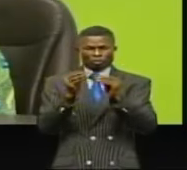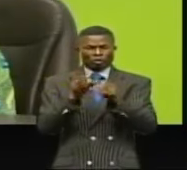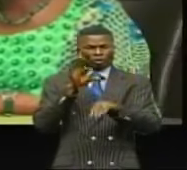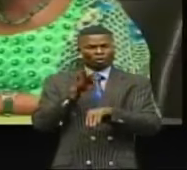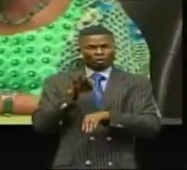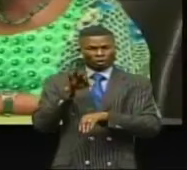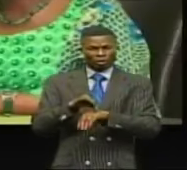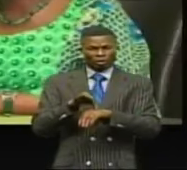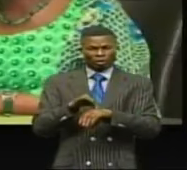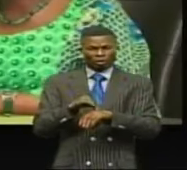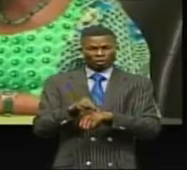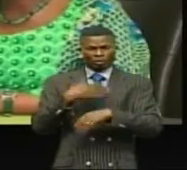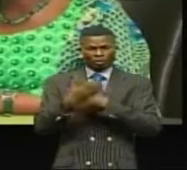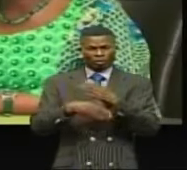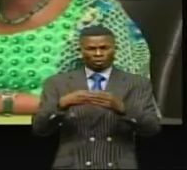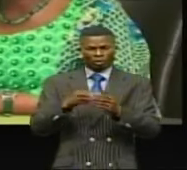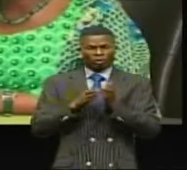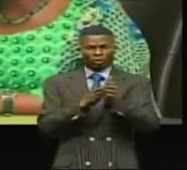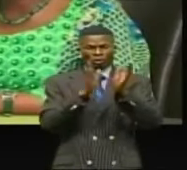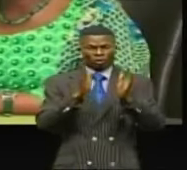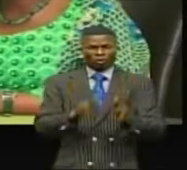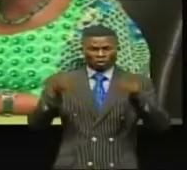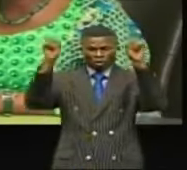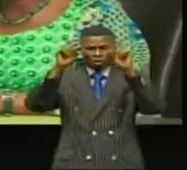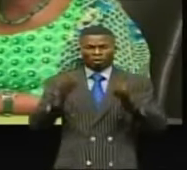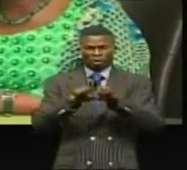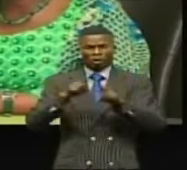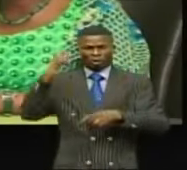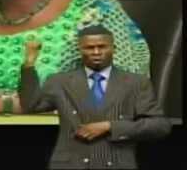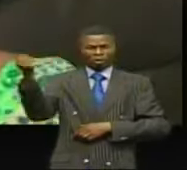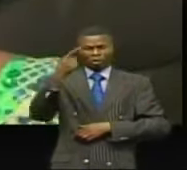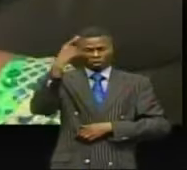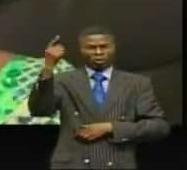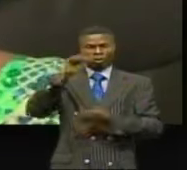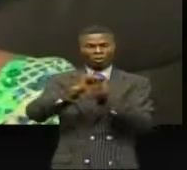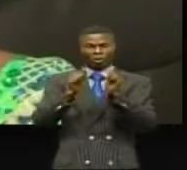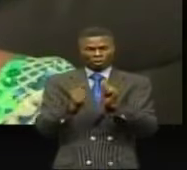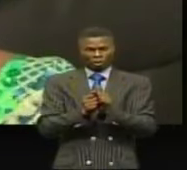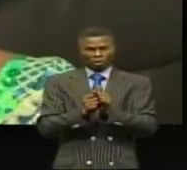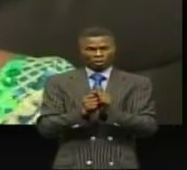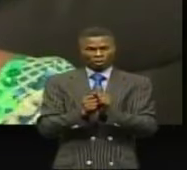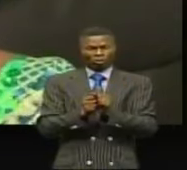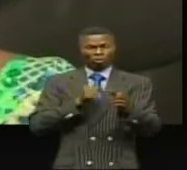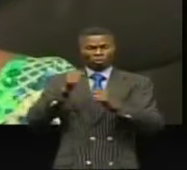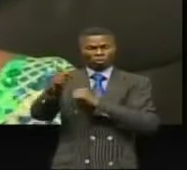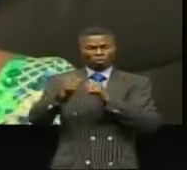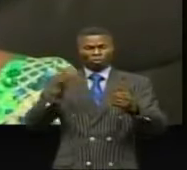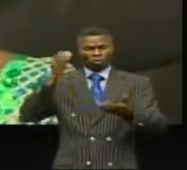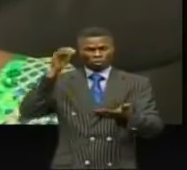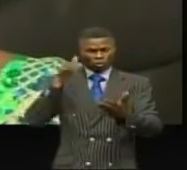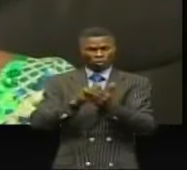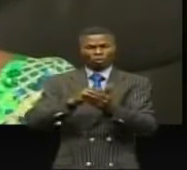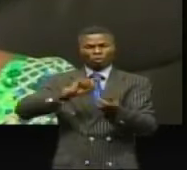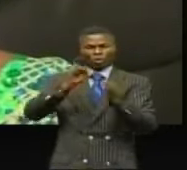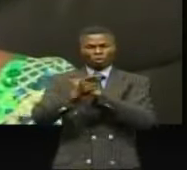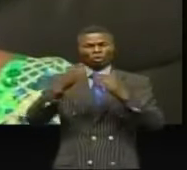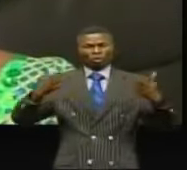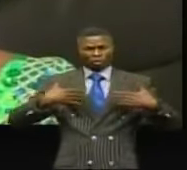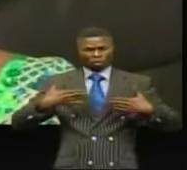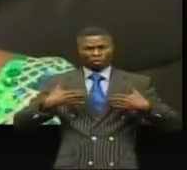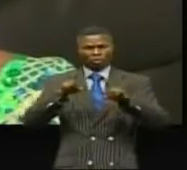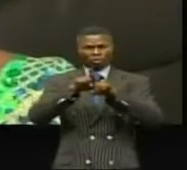de consolider son leadership africain et mondial sur les questions ayant trait à la lutte contre le changement climatique, ainsi